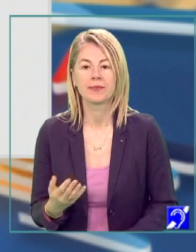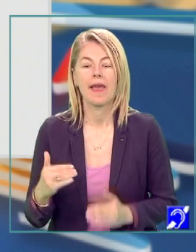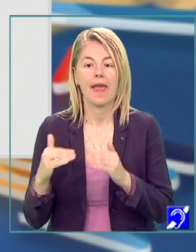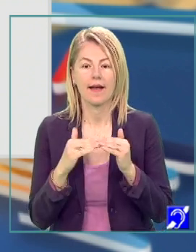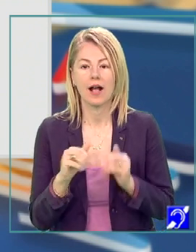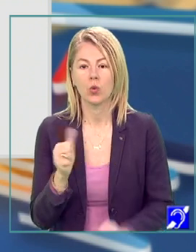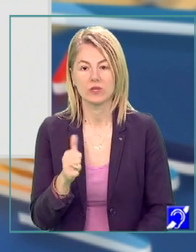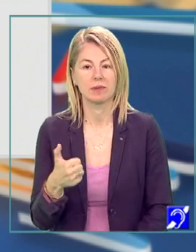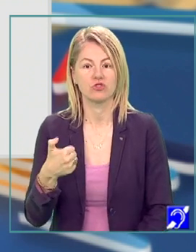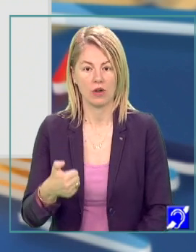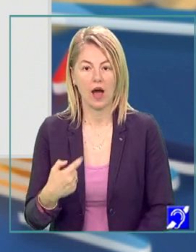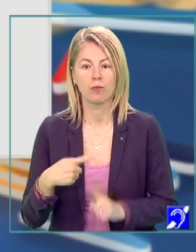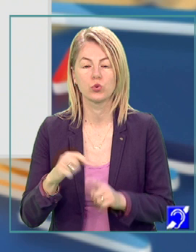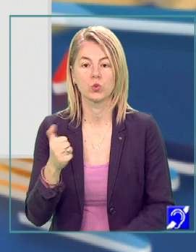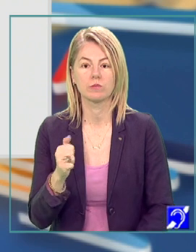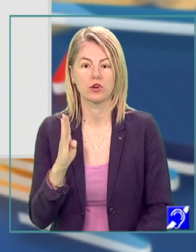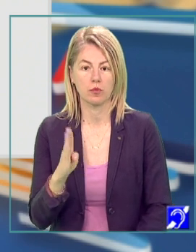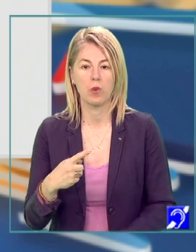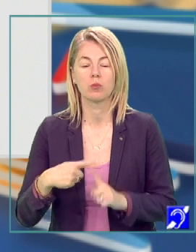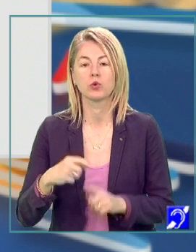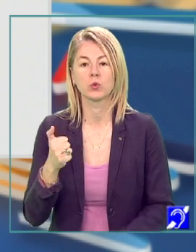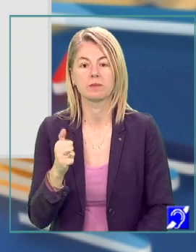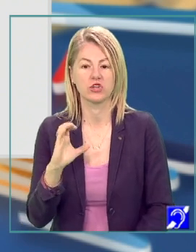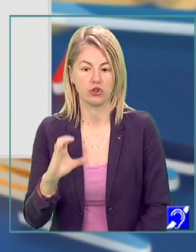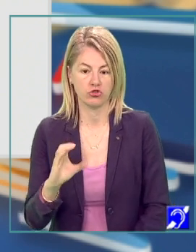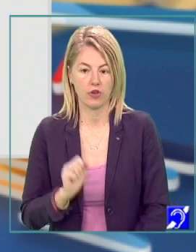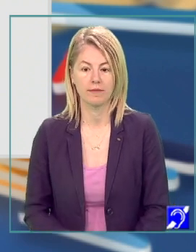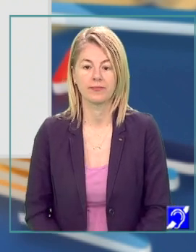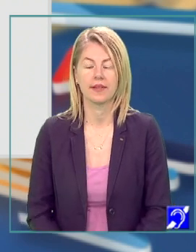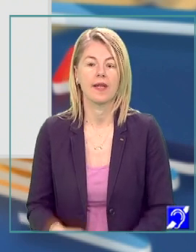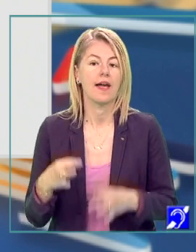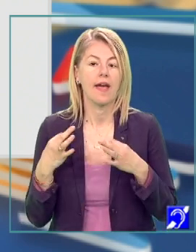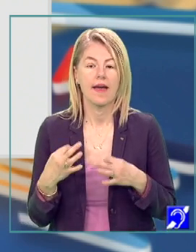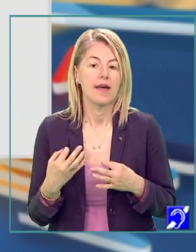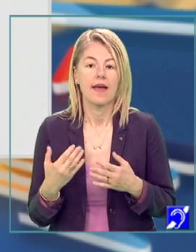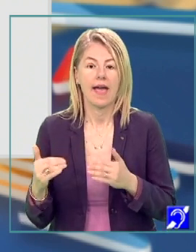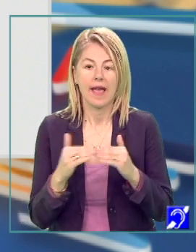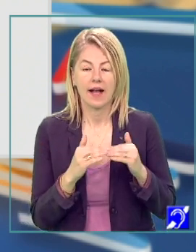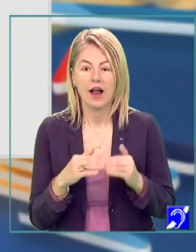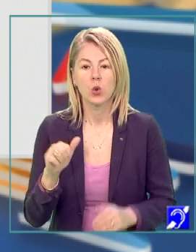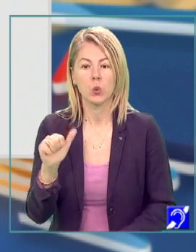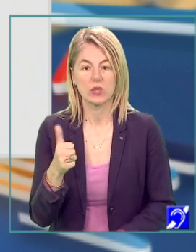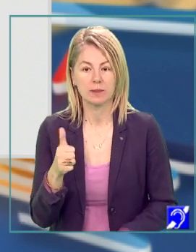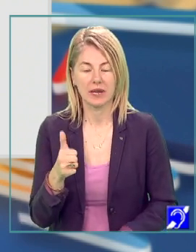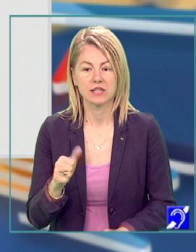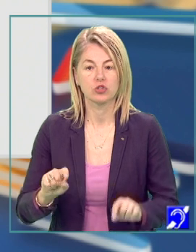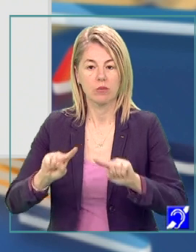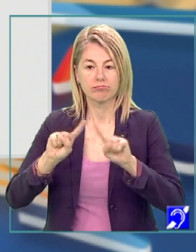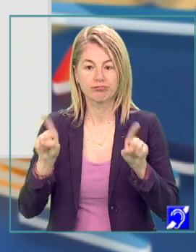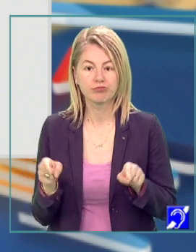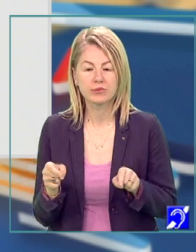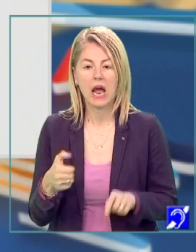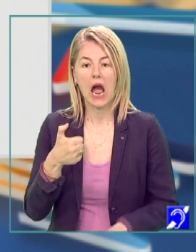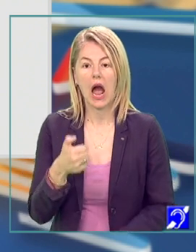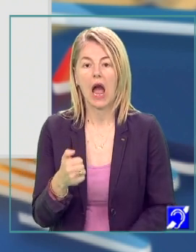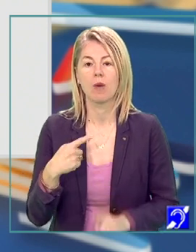cu 11A plus 11B plus 11C. Mai departe, constatăm că îl putem da factor